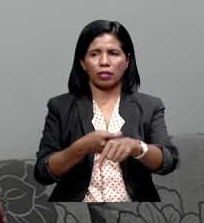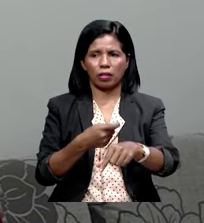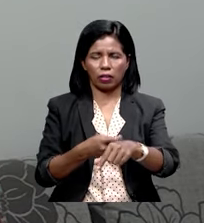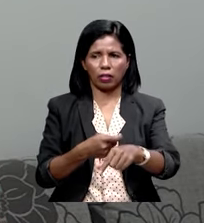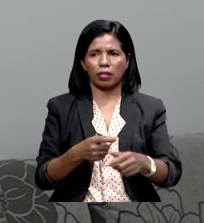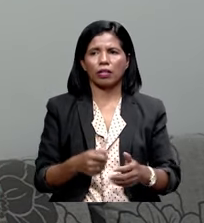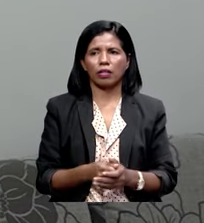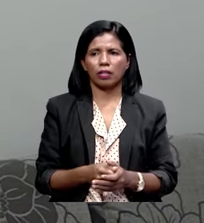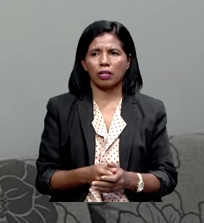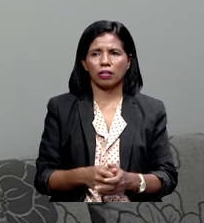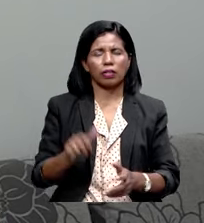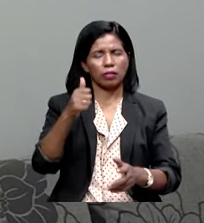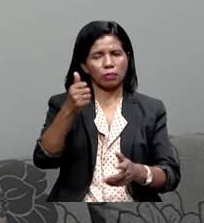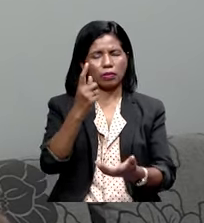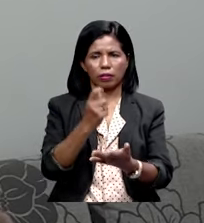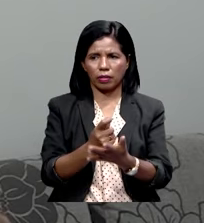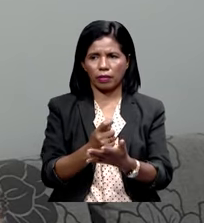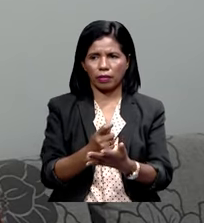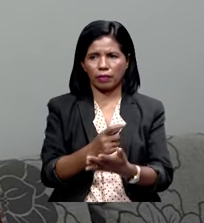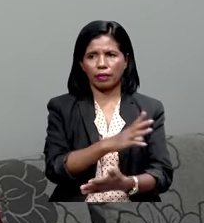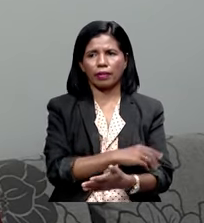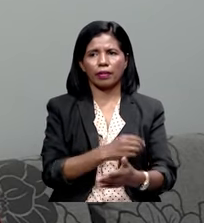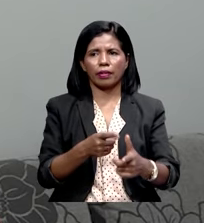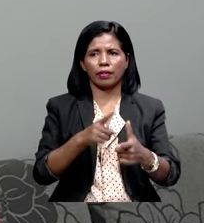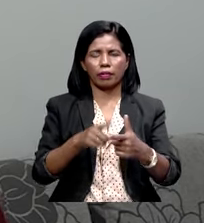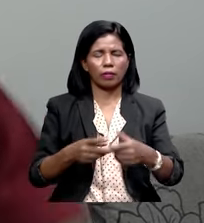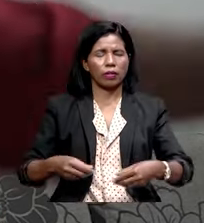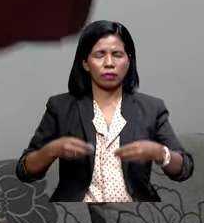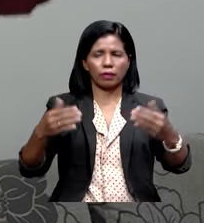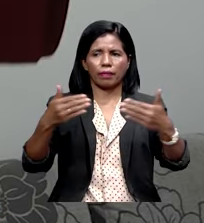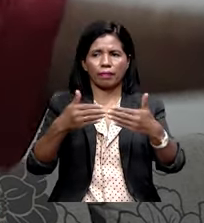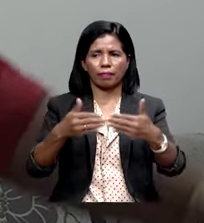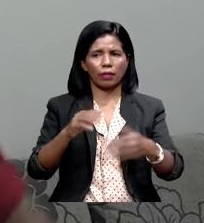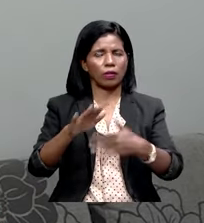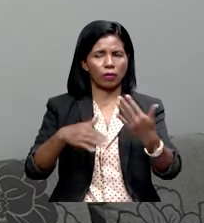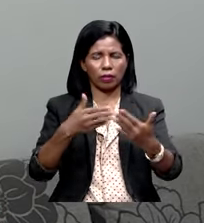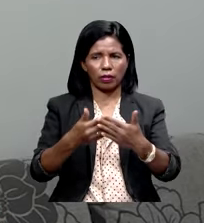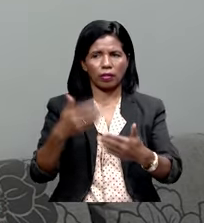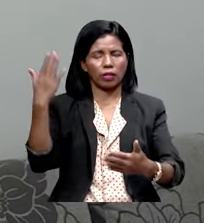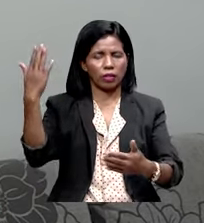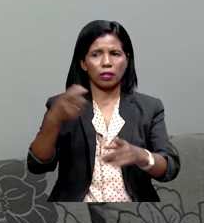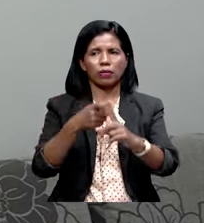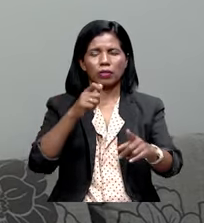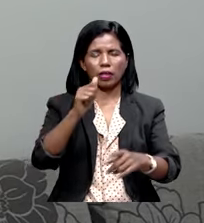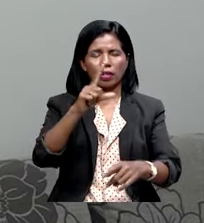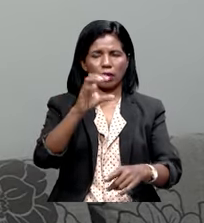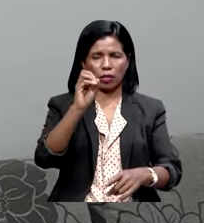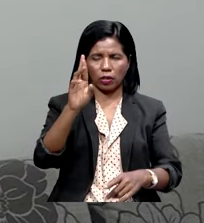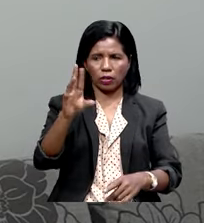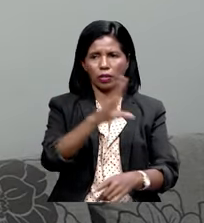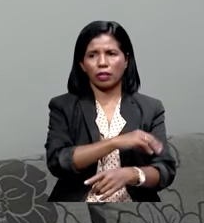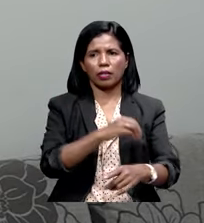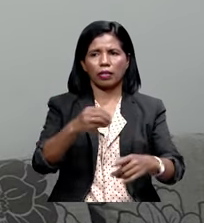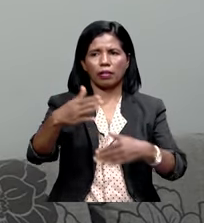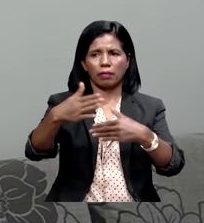hanya 10.000 kalau tidak Kalau tidak diberi batas bukan saja Timur Barat tapi yang dari alor alor